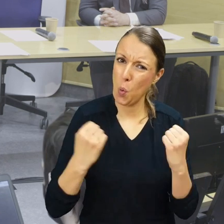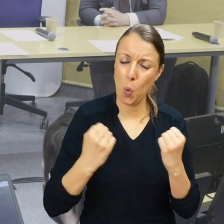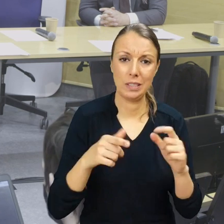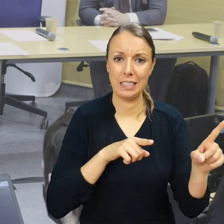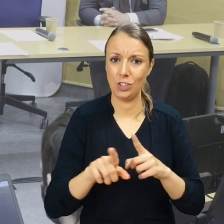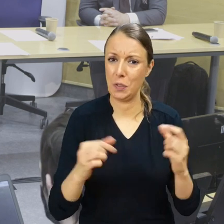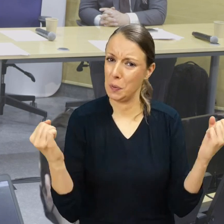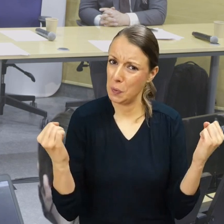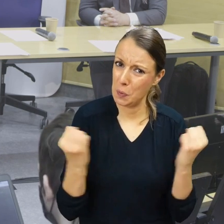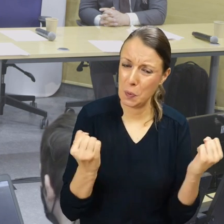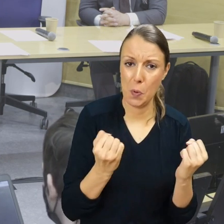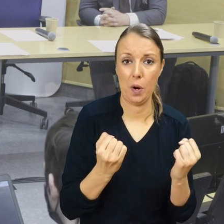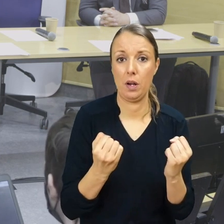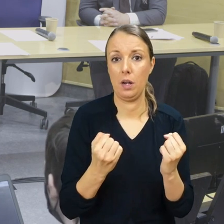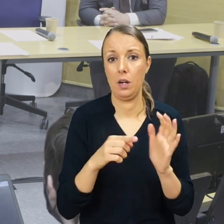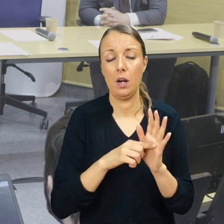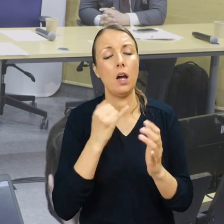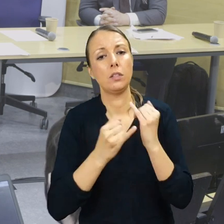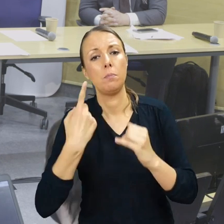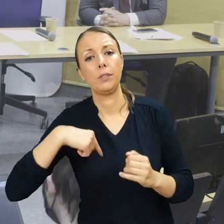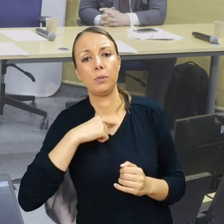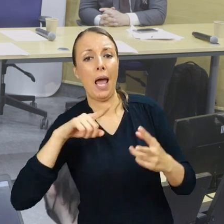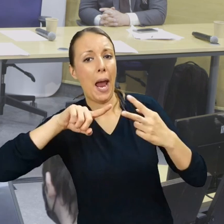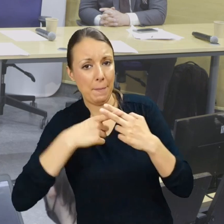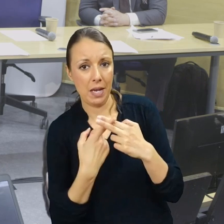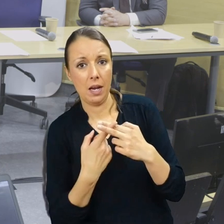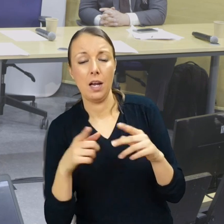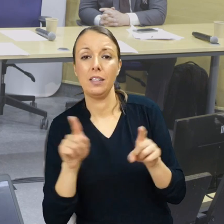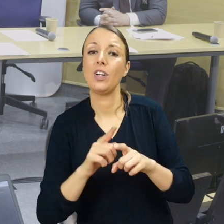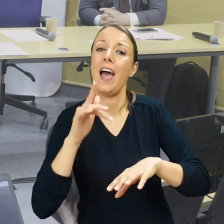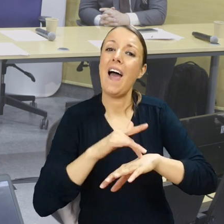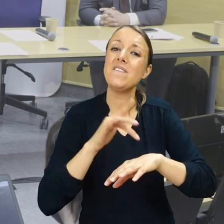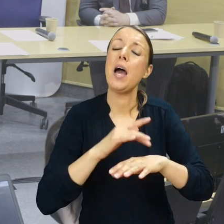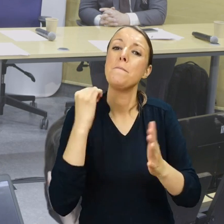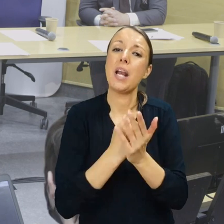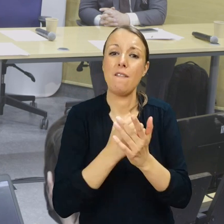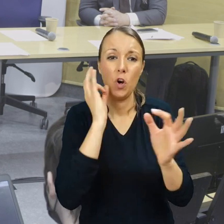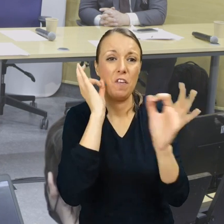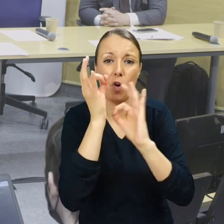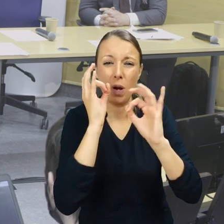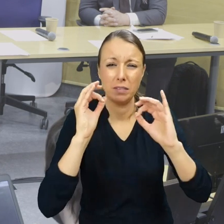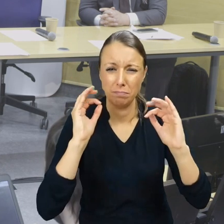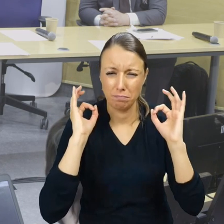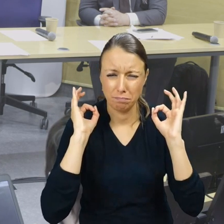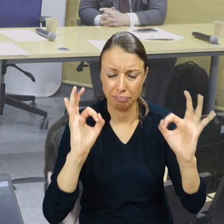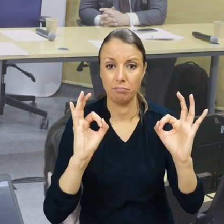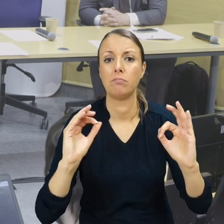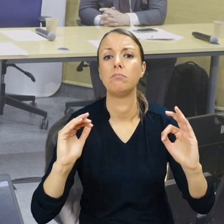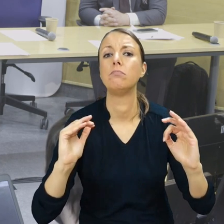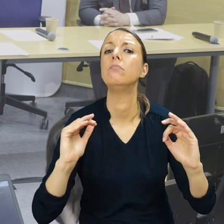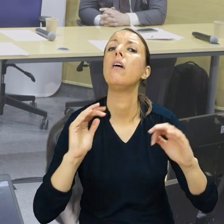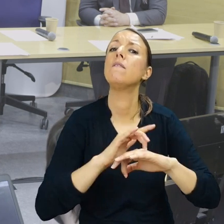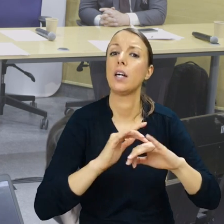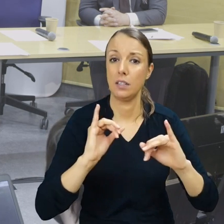widzenia przejrzystości naszej administracji i efektywności też prawa do informacji. To znaczy, że nadajemy temu